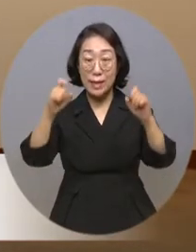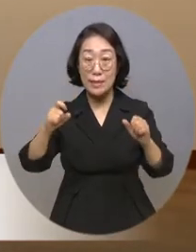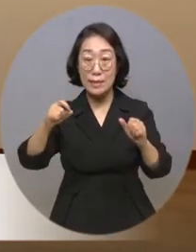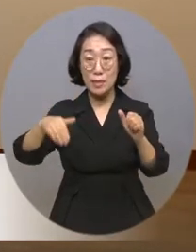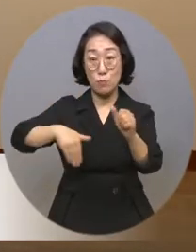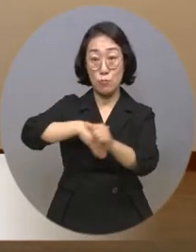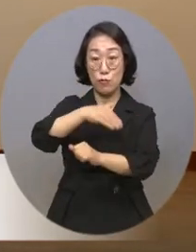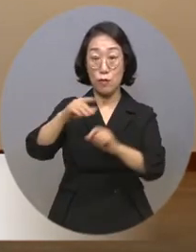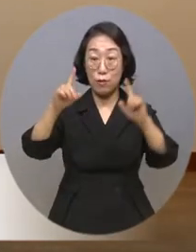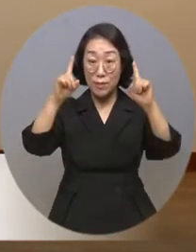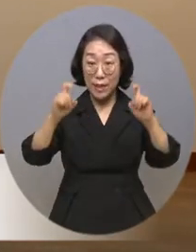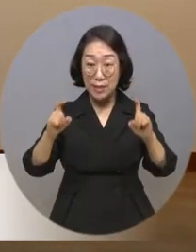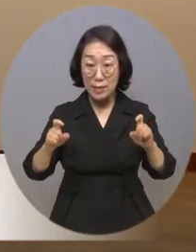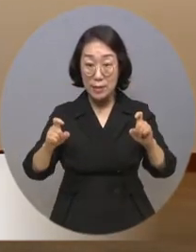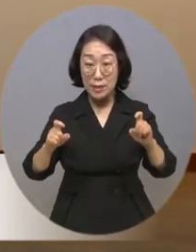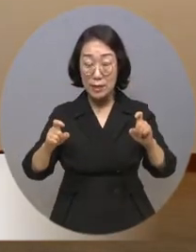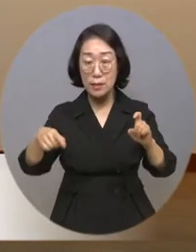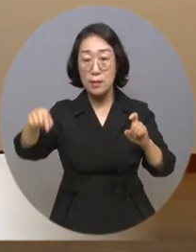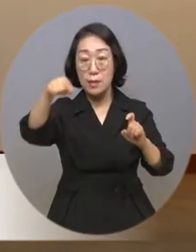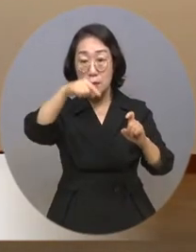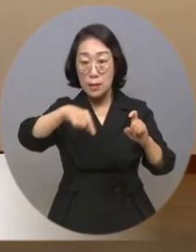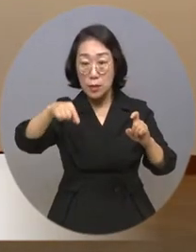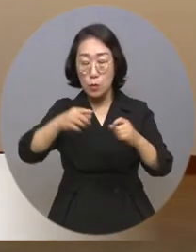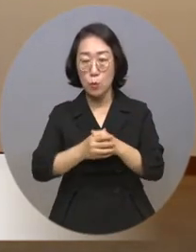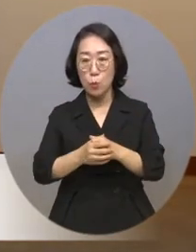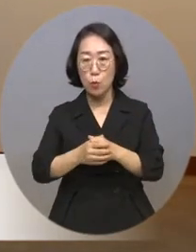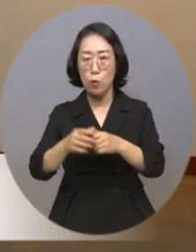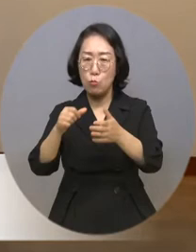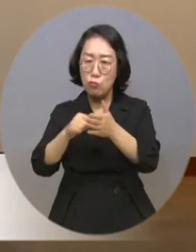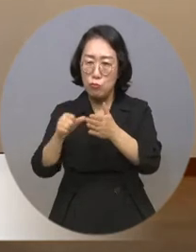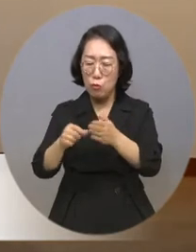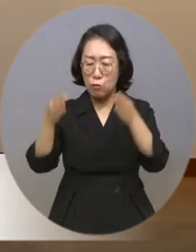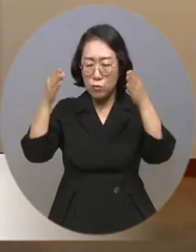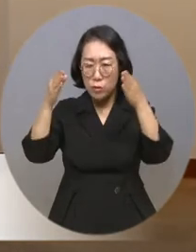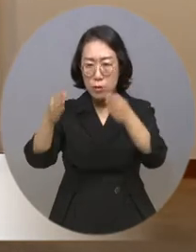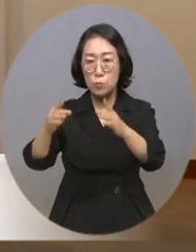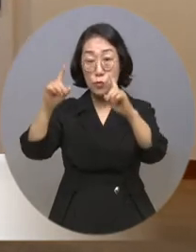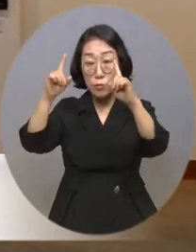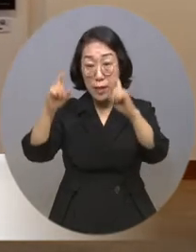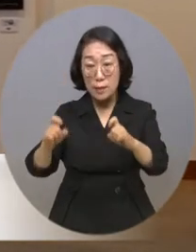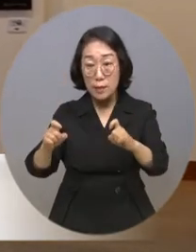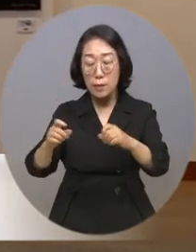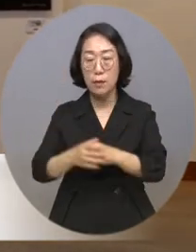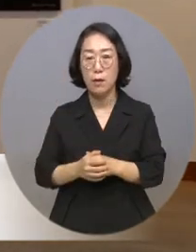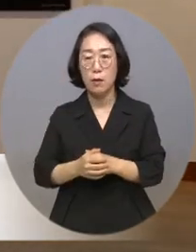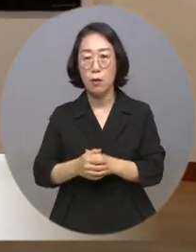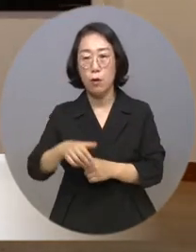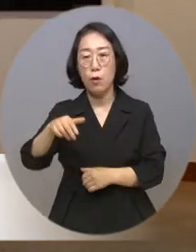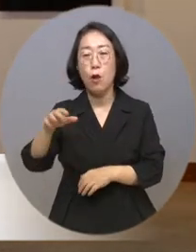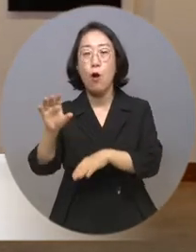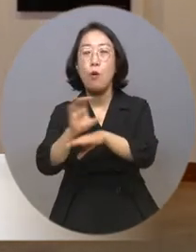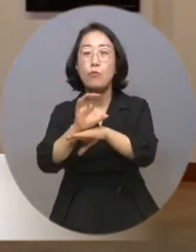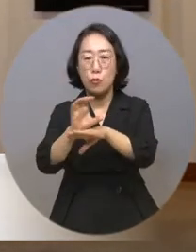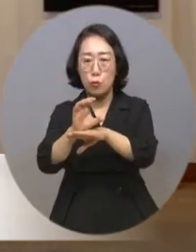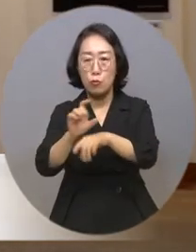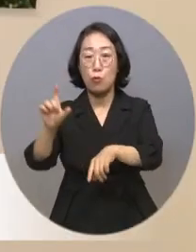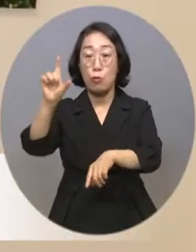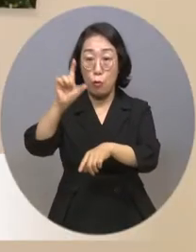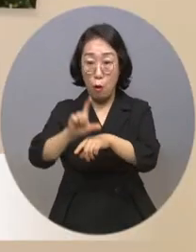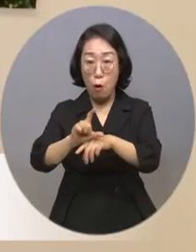사진을 주로 찍는데 그 풍경이라든지 정물 사진 속에다가 그걸 컴퓨터 그래픽을 통해 가지고